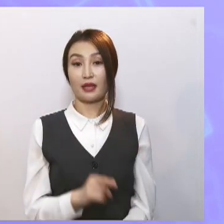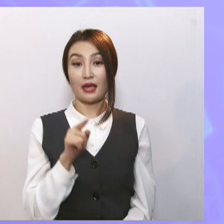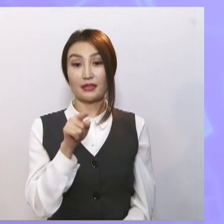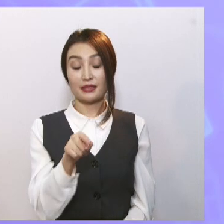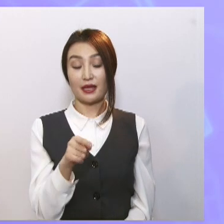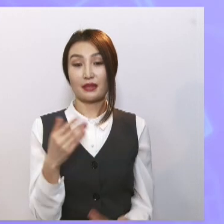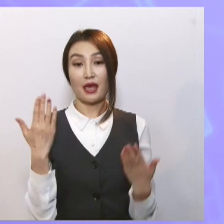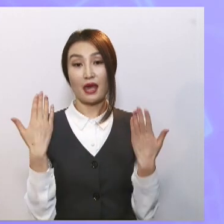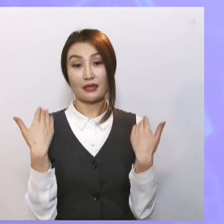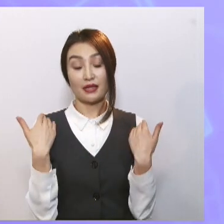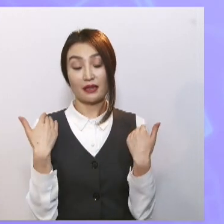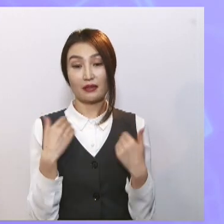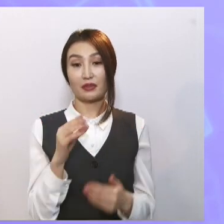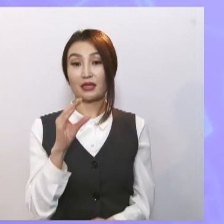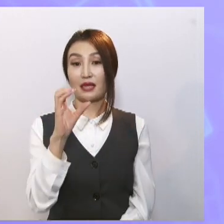Сен эс алып